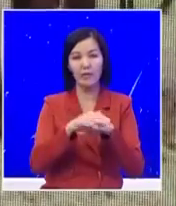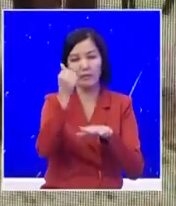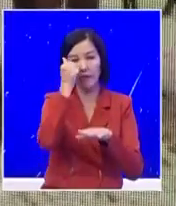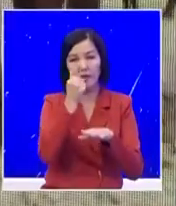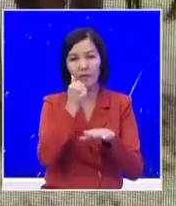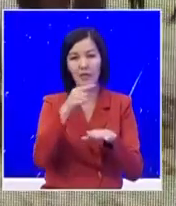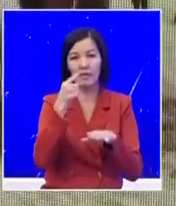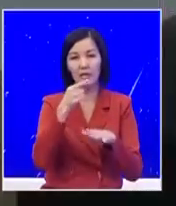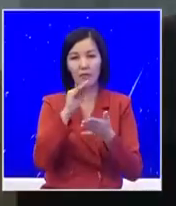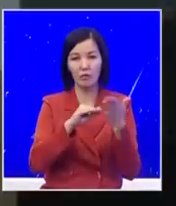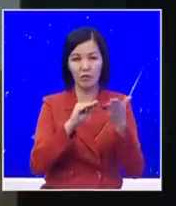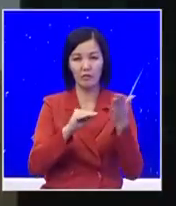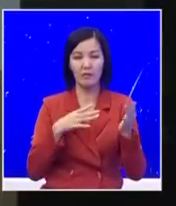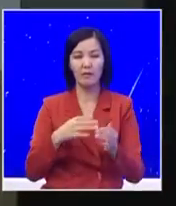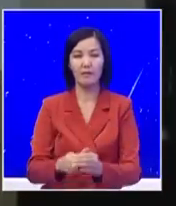алғыстарын жазды.